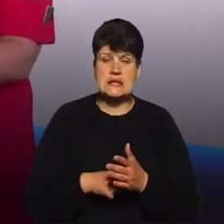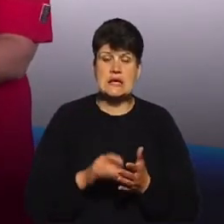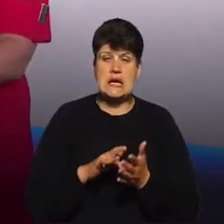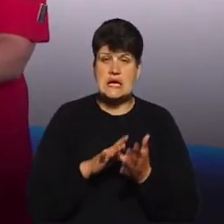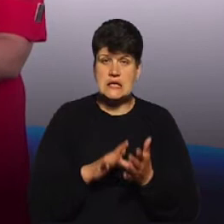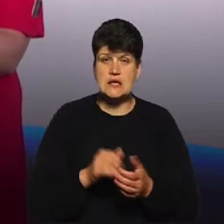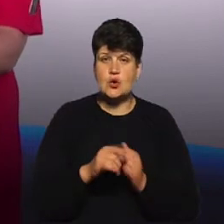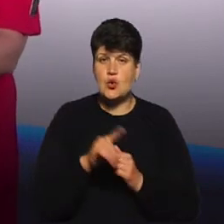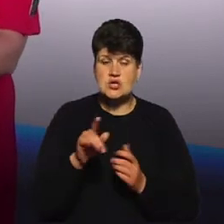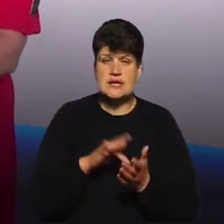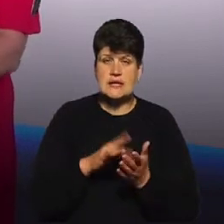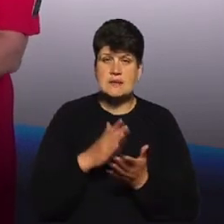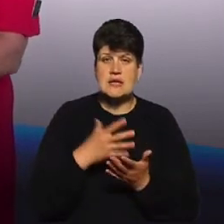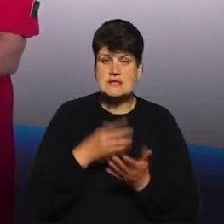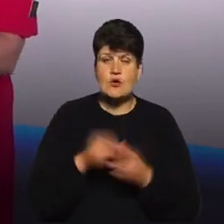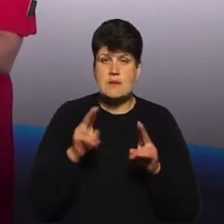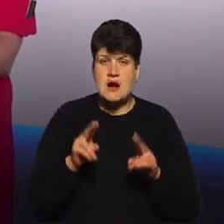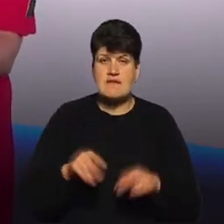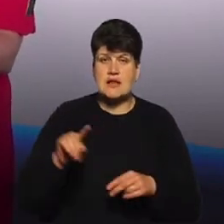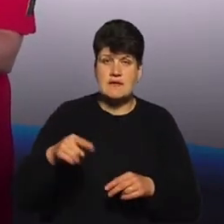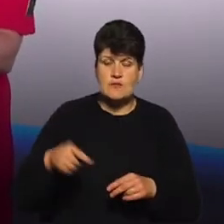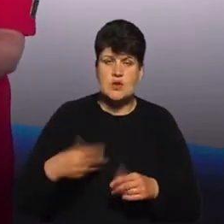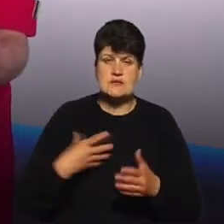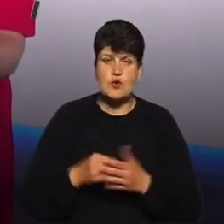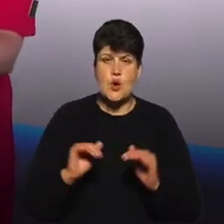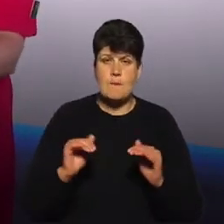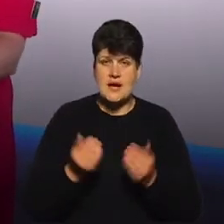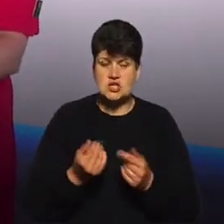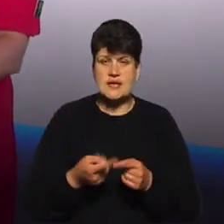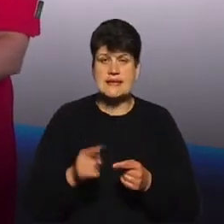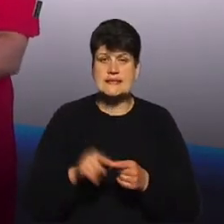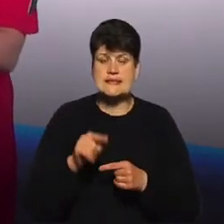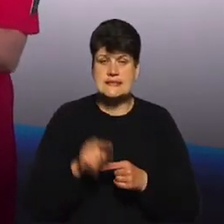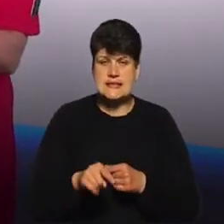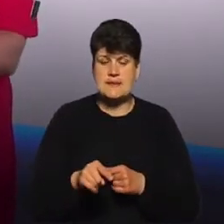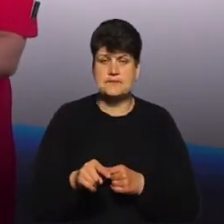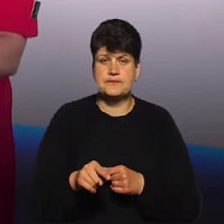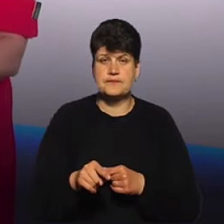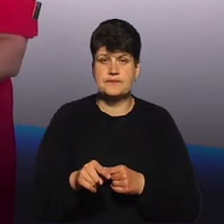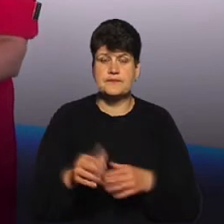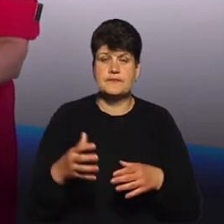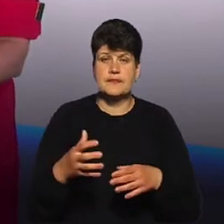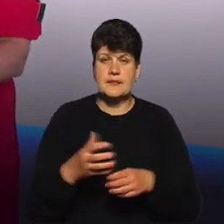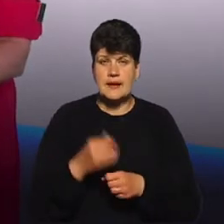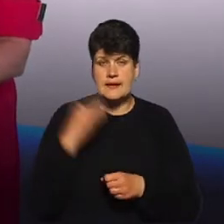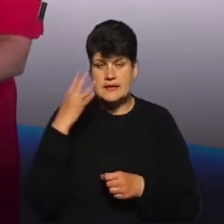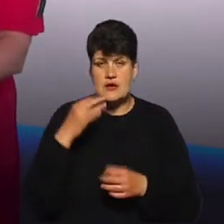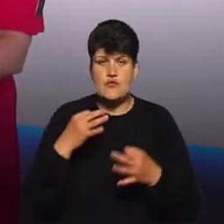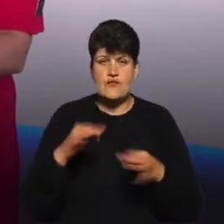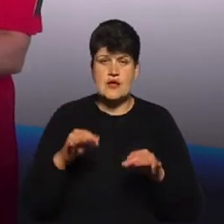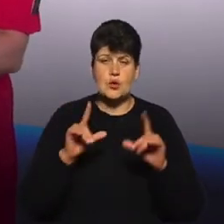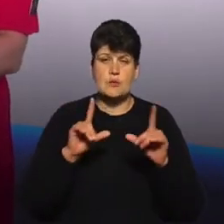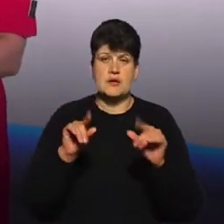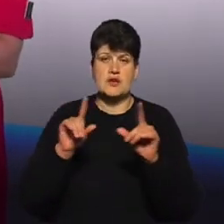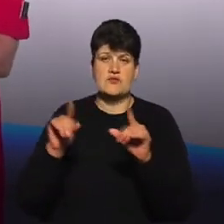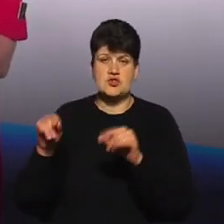свої вимоги і свої обмеження. І це на ніч звело ідею вільного переміщення між країнами в Європі. І якраз